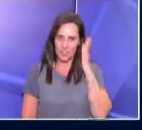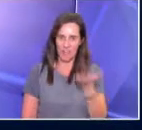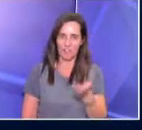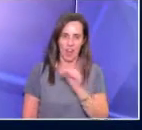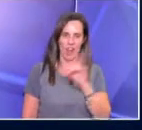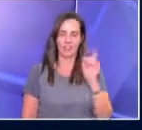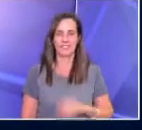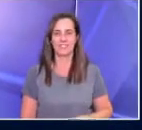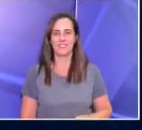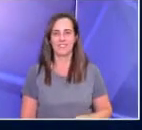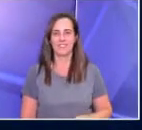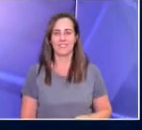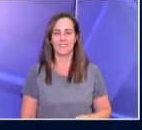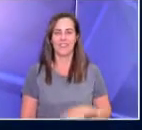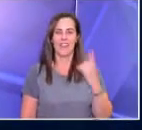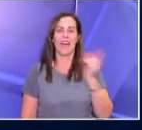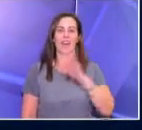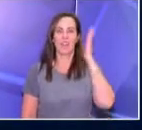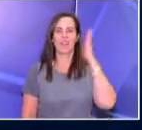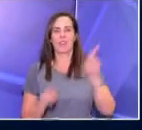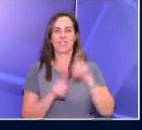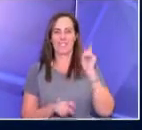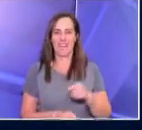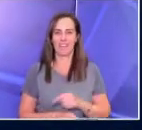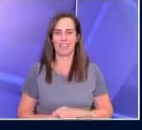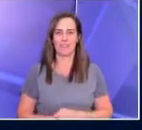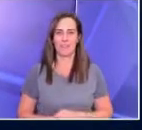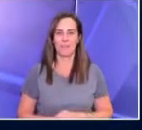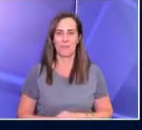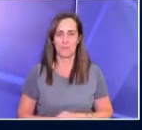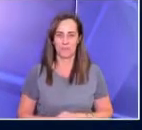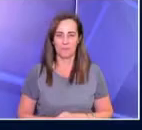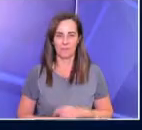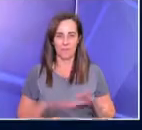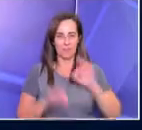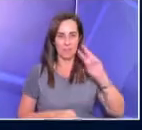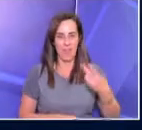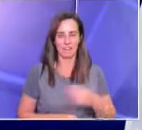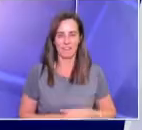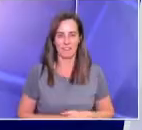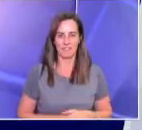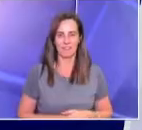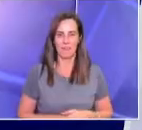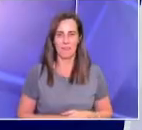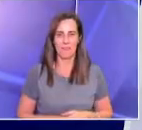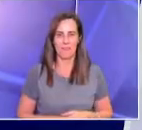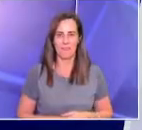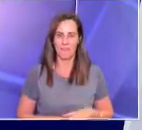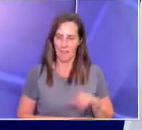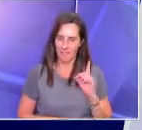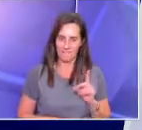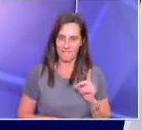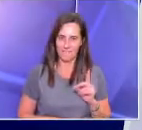לא. יופי, דבר, אחד לא ישן כמו שצריך. סיבוב שני. כן.